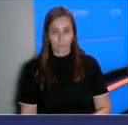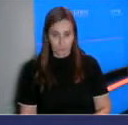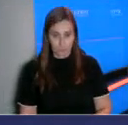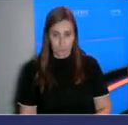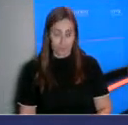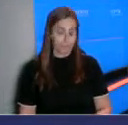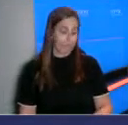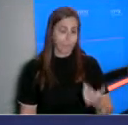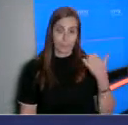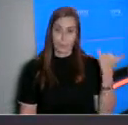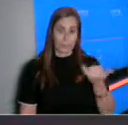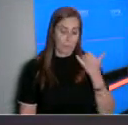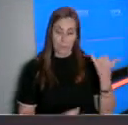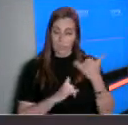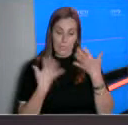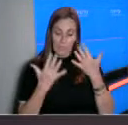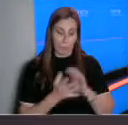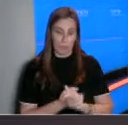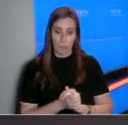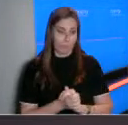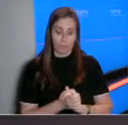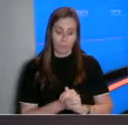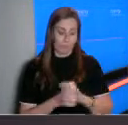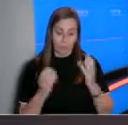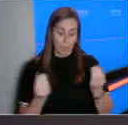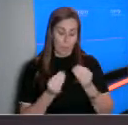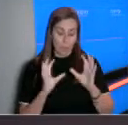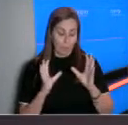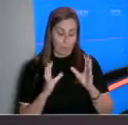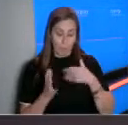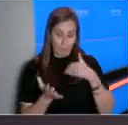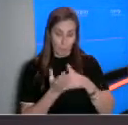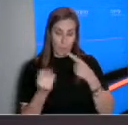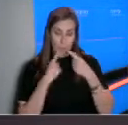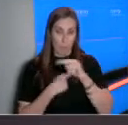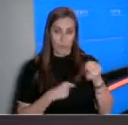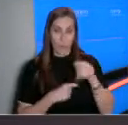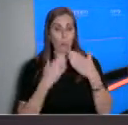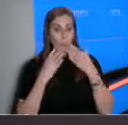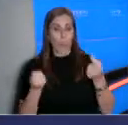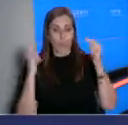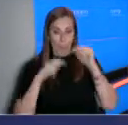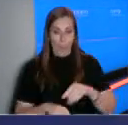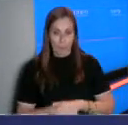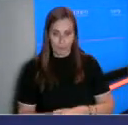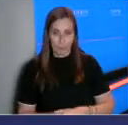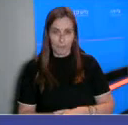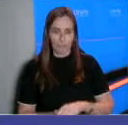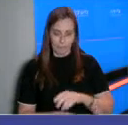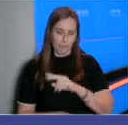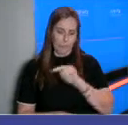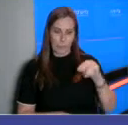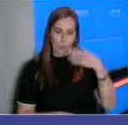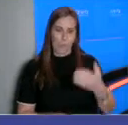ישראל היום, שכרגיל פשוט כל פעם מעלה טרף למקום אחר, אנחנו נמשיך לדון בדברים האלה. תודה שהיית איתנו. תודה רבה.